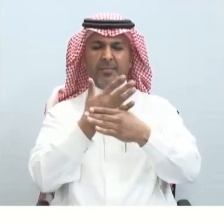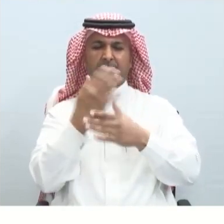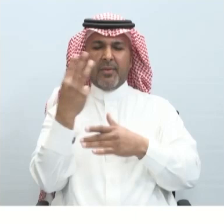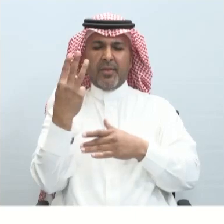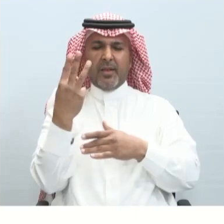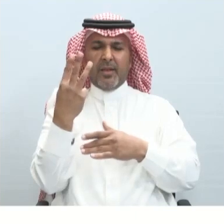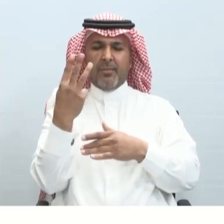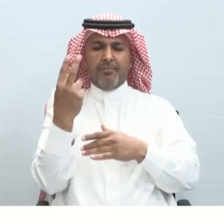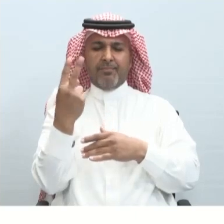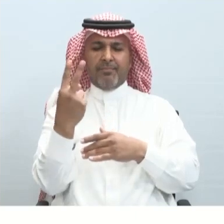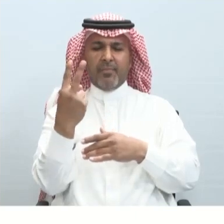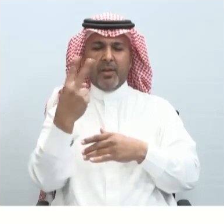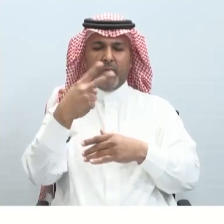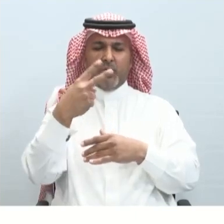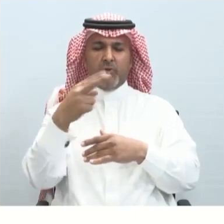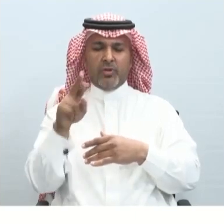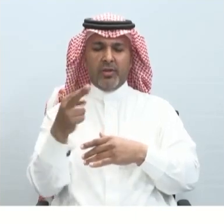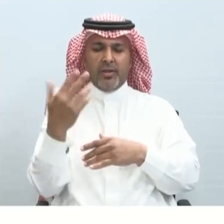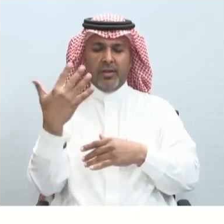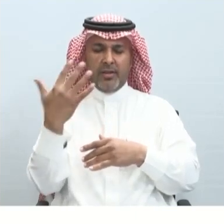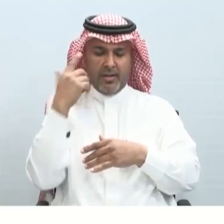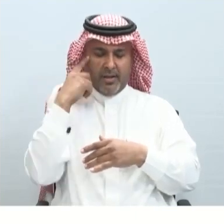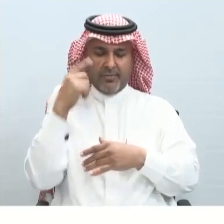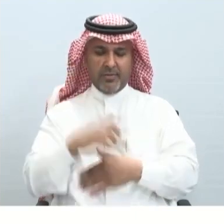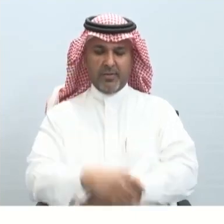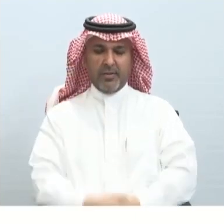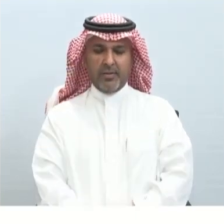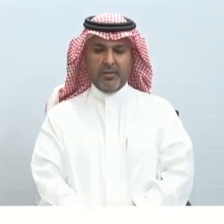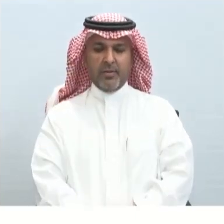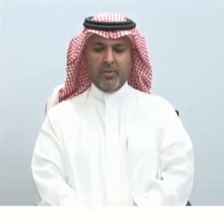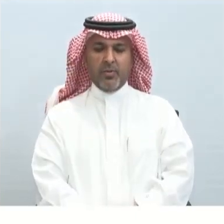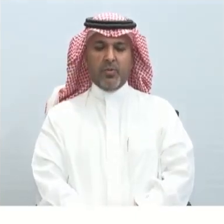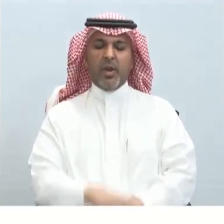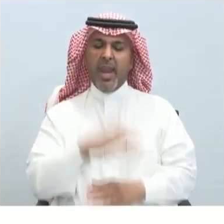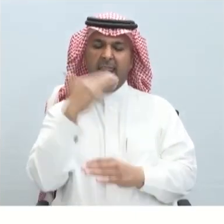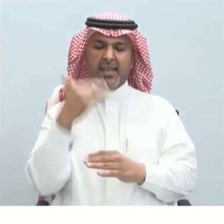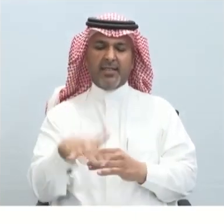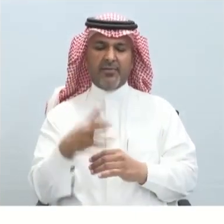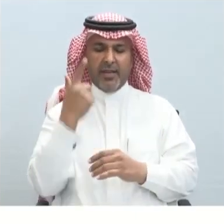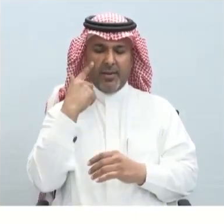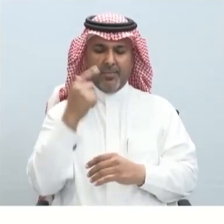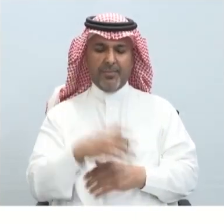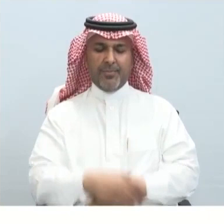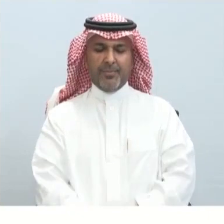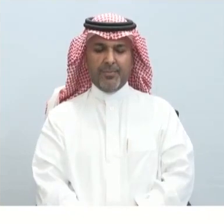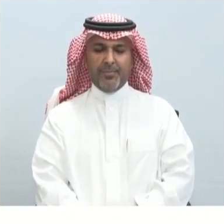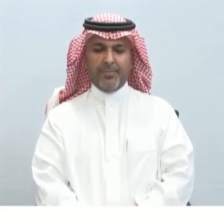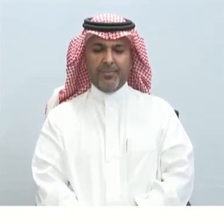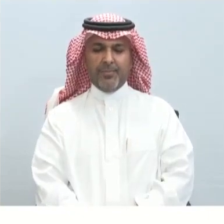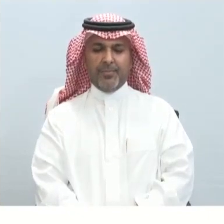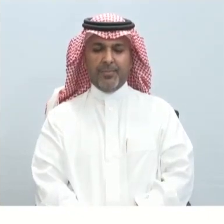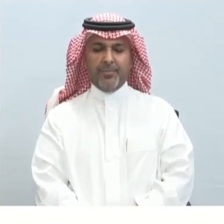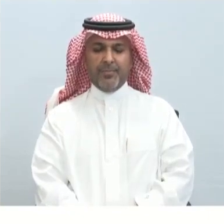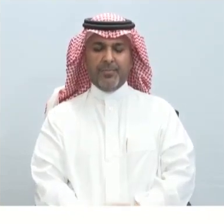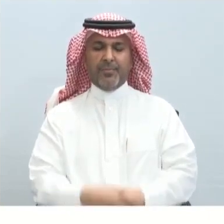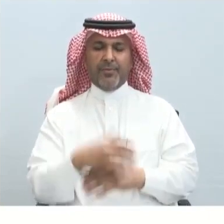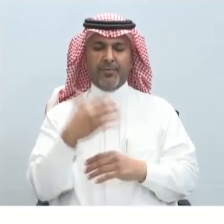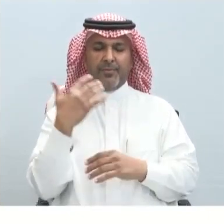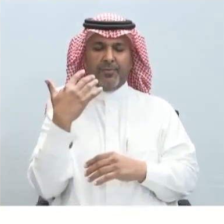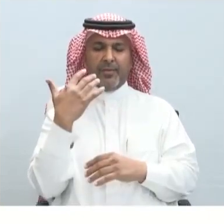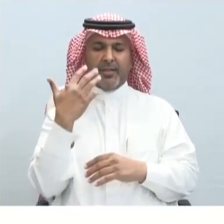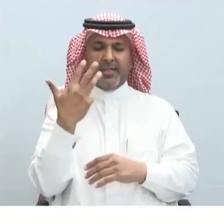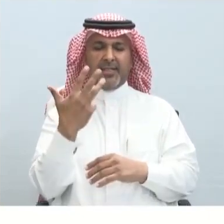لو حبيت ايضا تاخذ نصف الزاويه المعطاه فبالتالي بتقول المساحه حتكون تسعه في خمسه